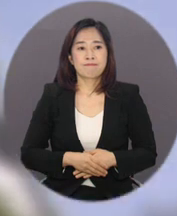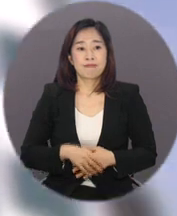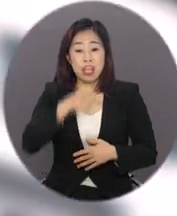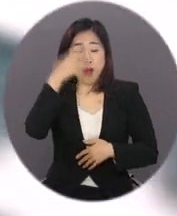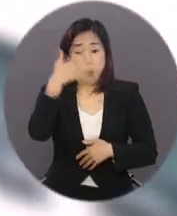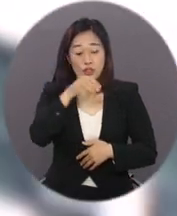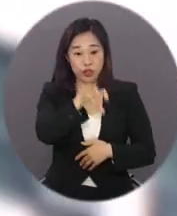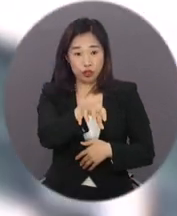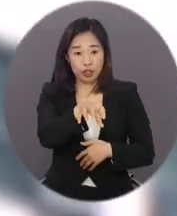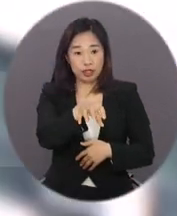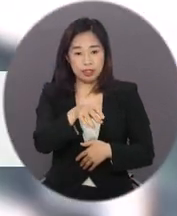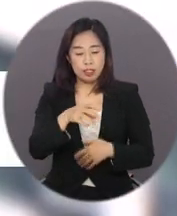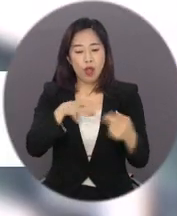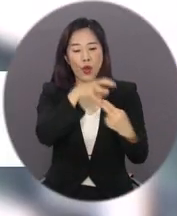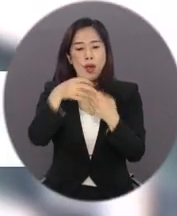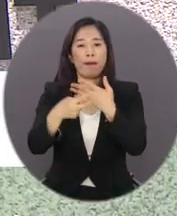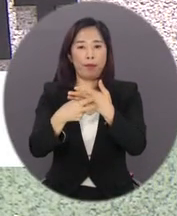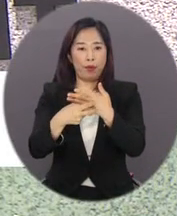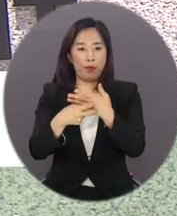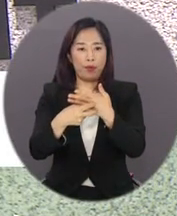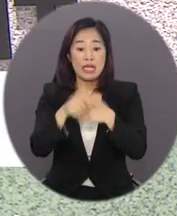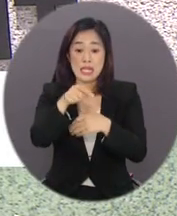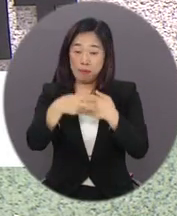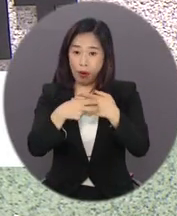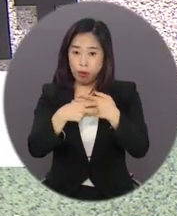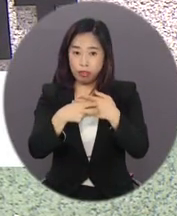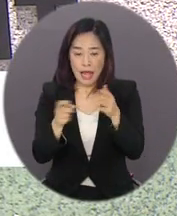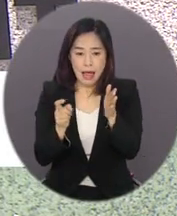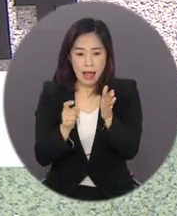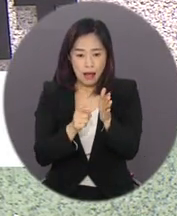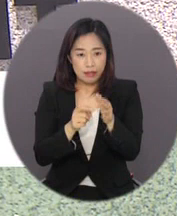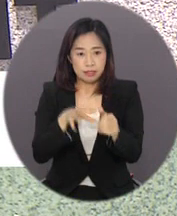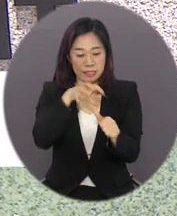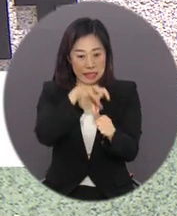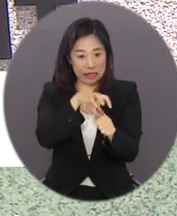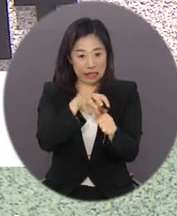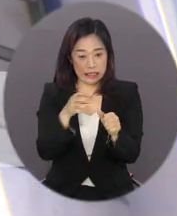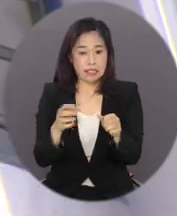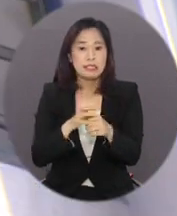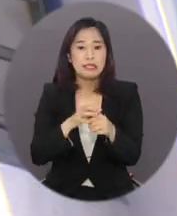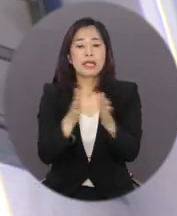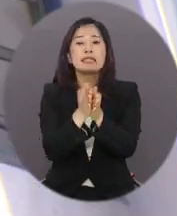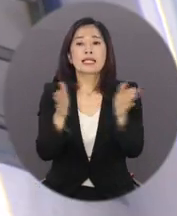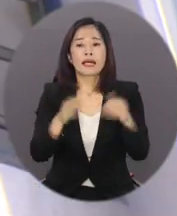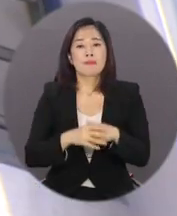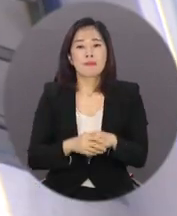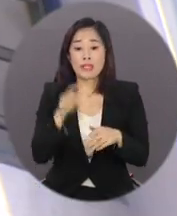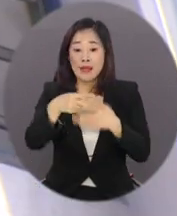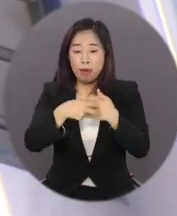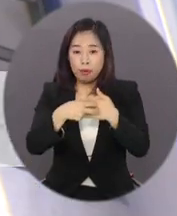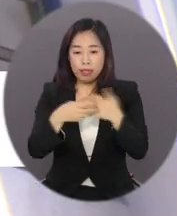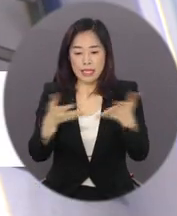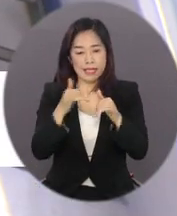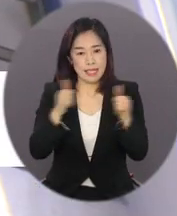여수시 봉산동의 한 요양병원입니다. 이 병원이 긴급 동일 집단 격리에 들어갔습니다. 이 병원에